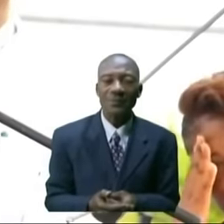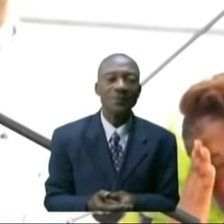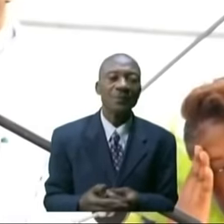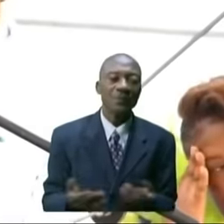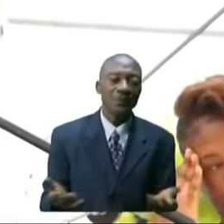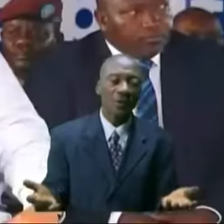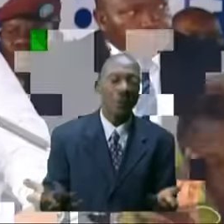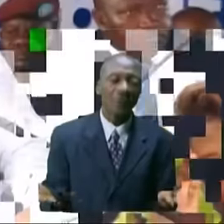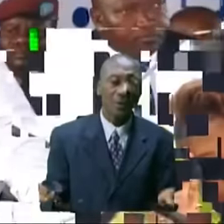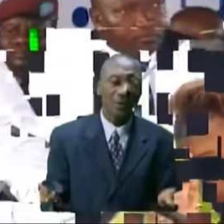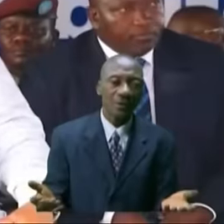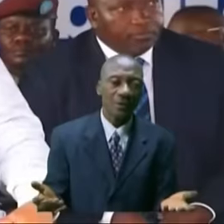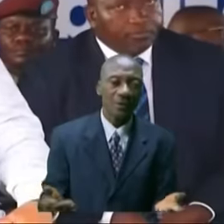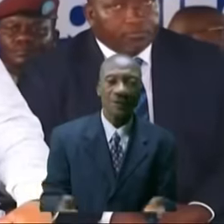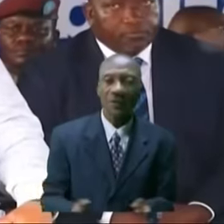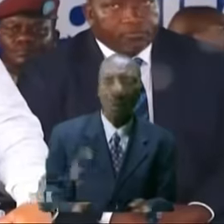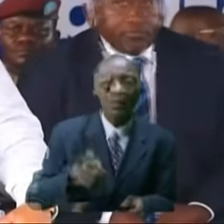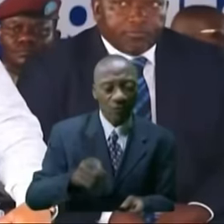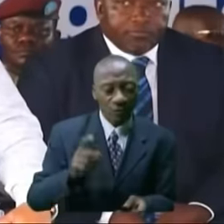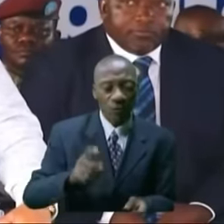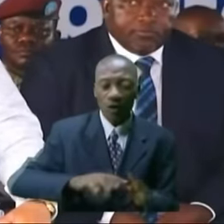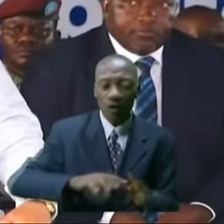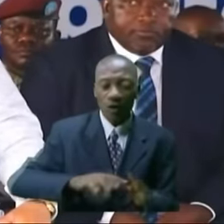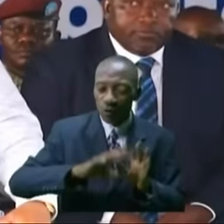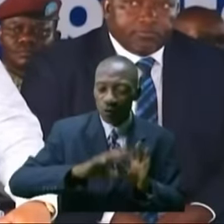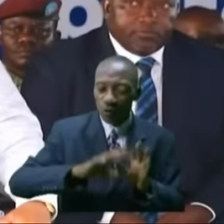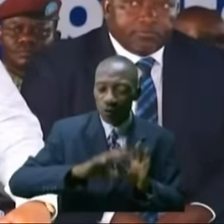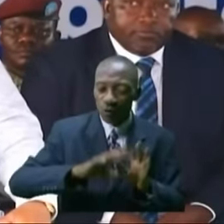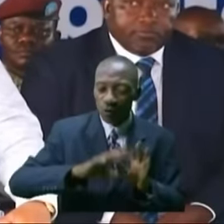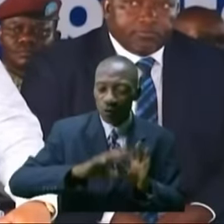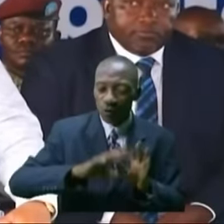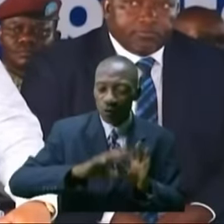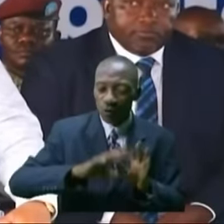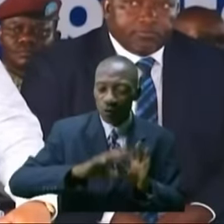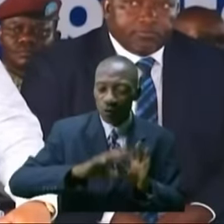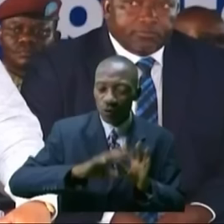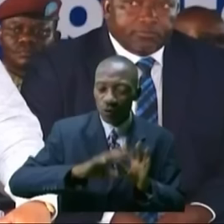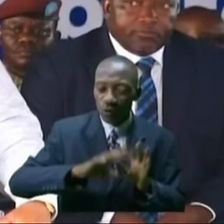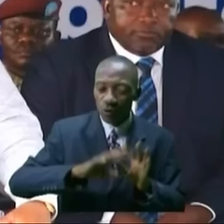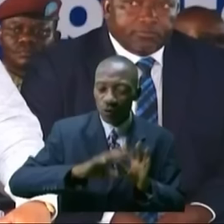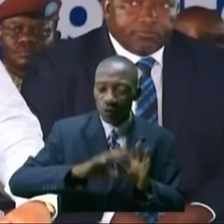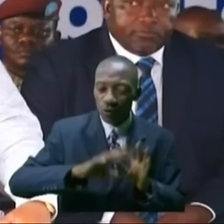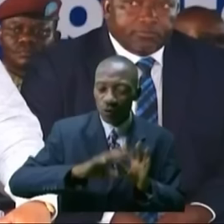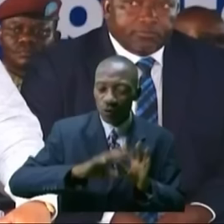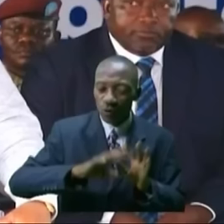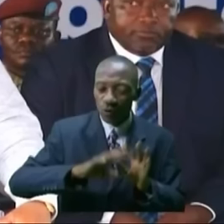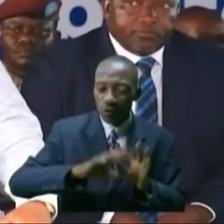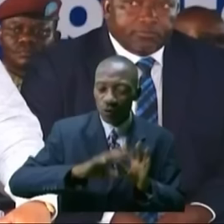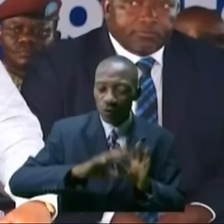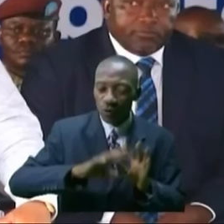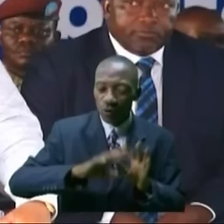gestion plaide pour une modernisation du système.